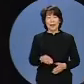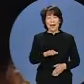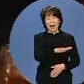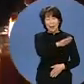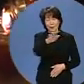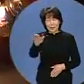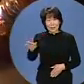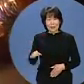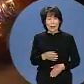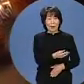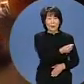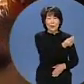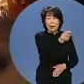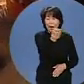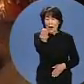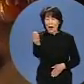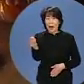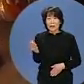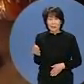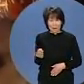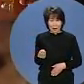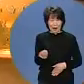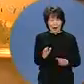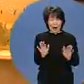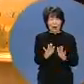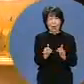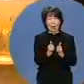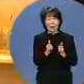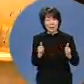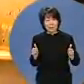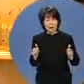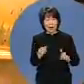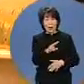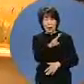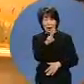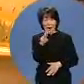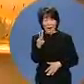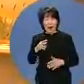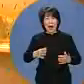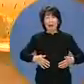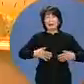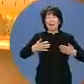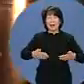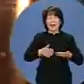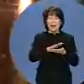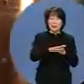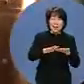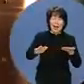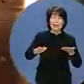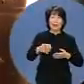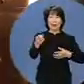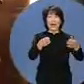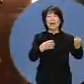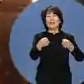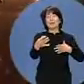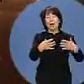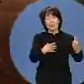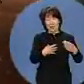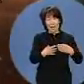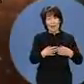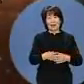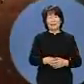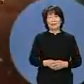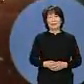みんなのキャンドルに明かりが行き渡ると、あったかい、きれいという声が上がっていました。